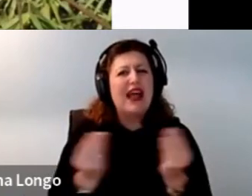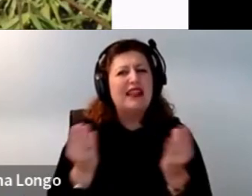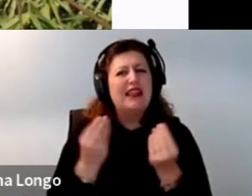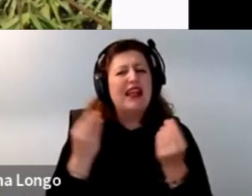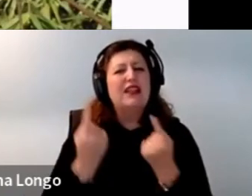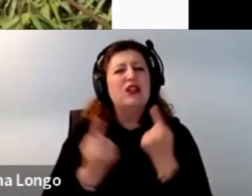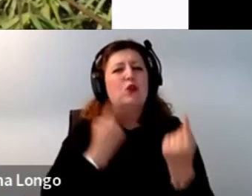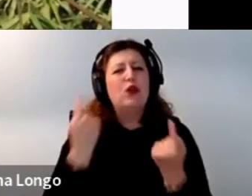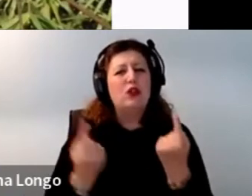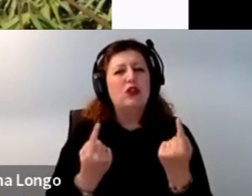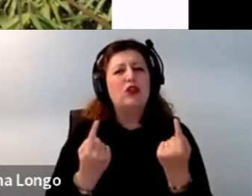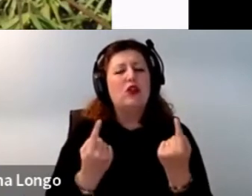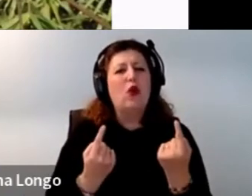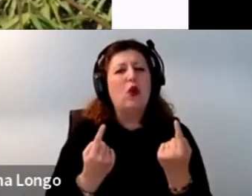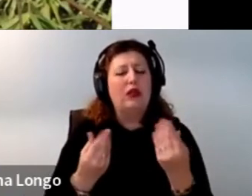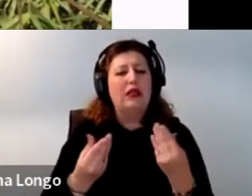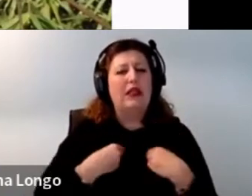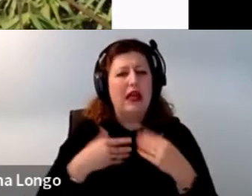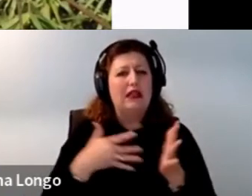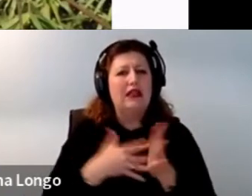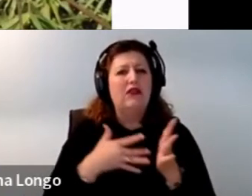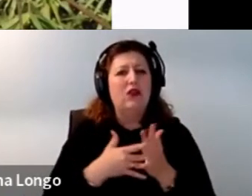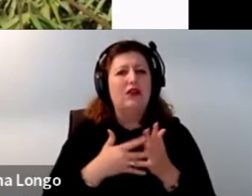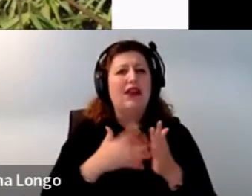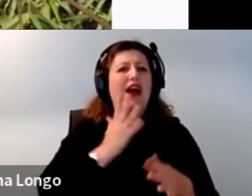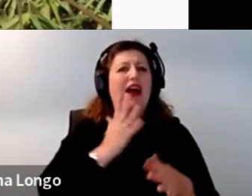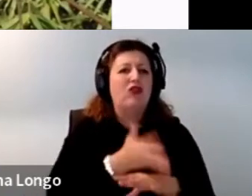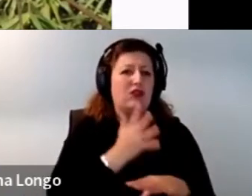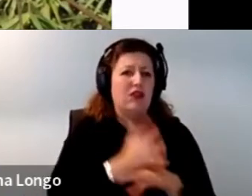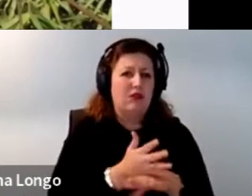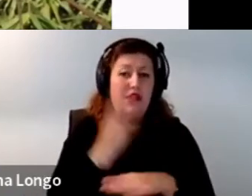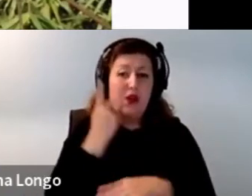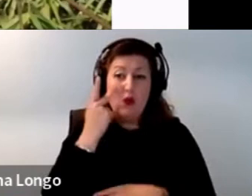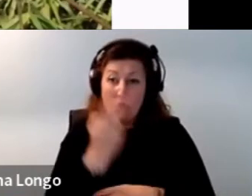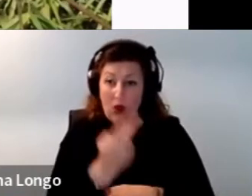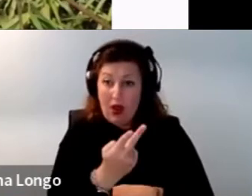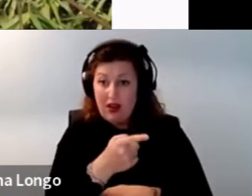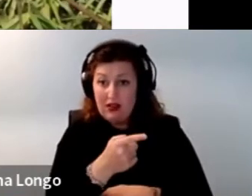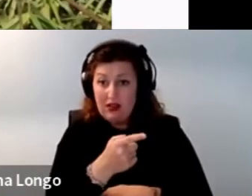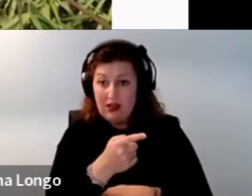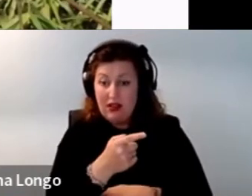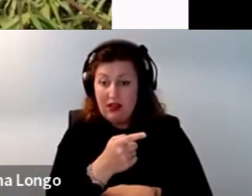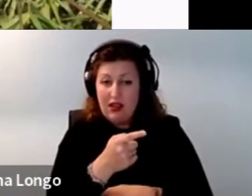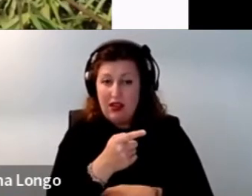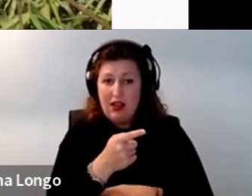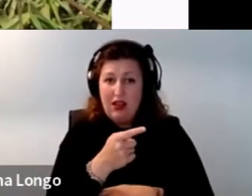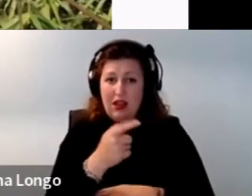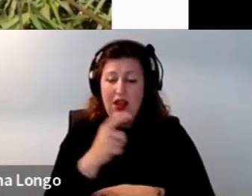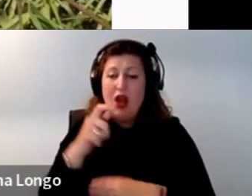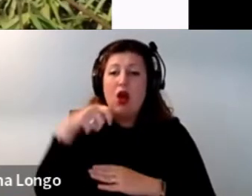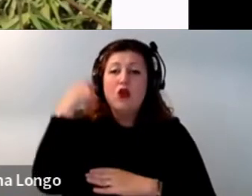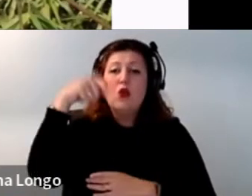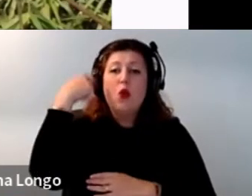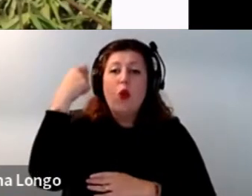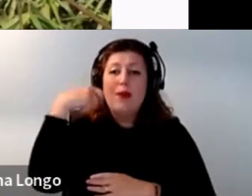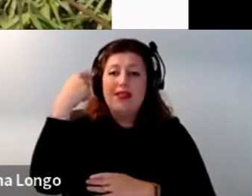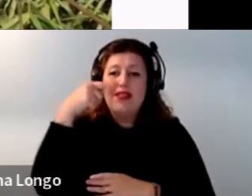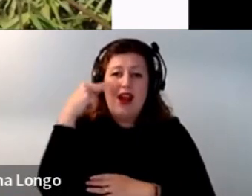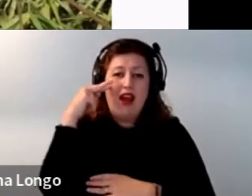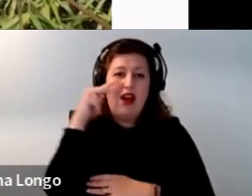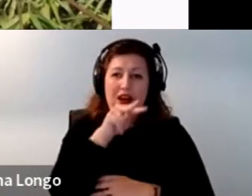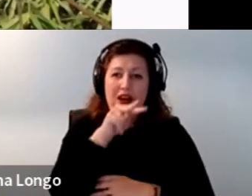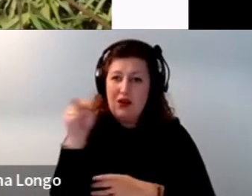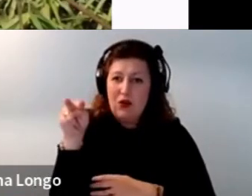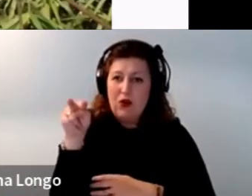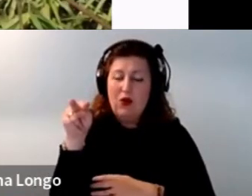quello dell'accessibilità. E quindi voi vedrete in questo piccolo documentario come in